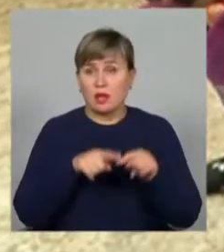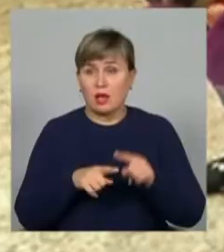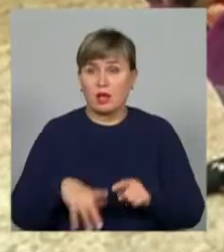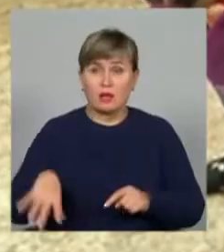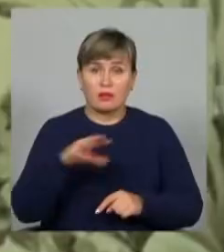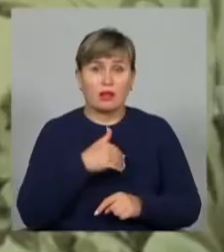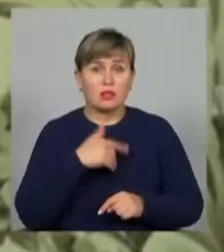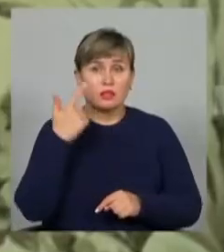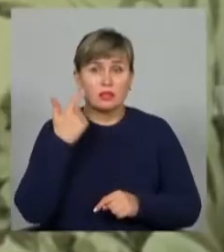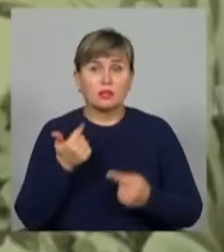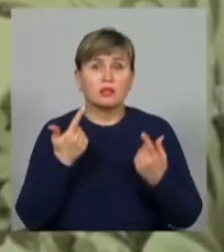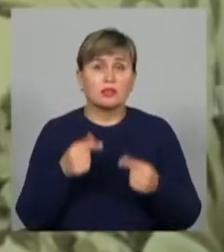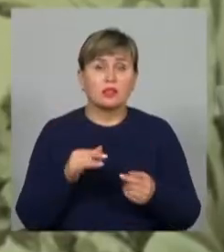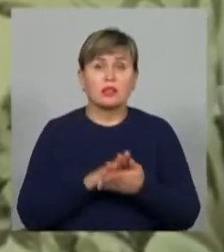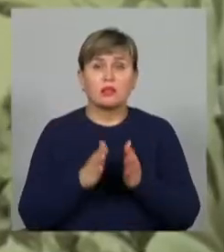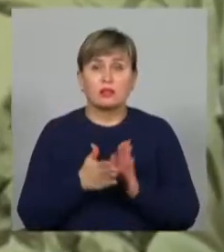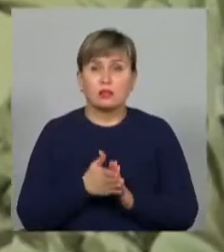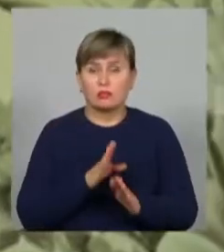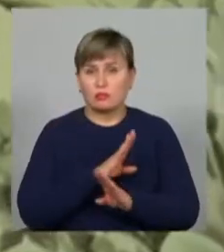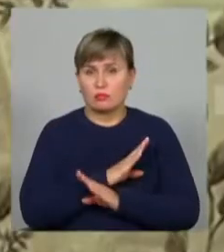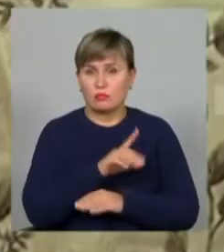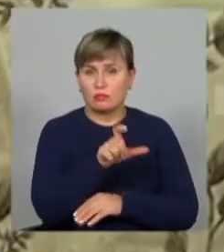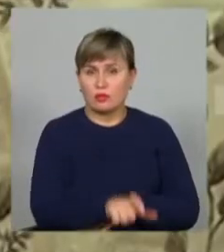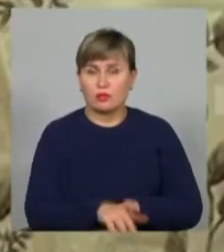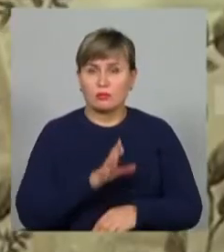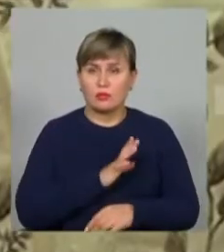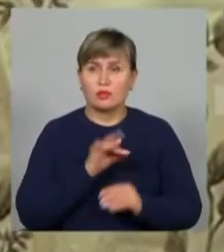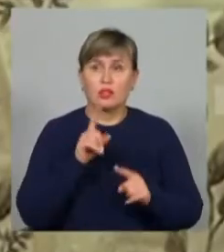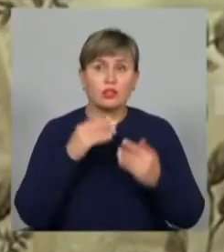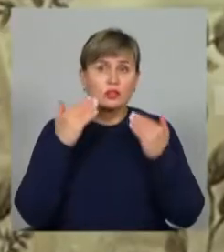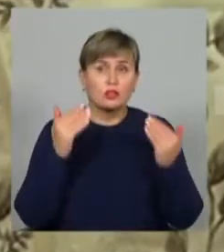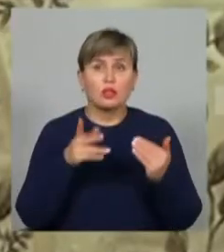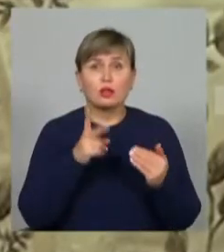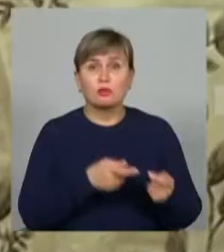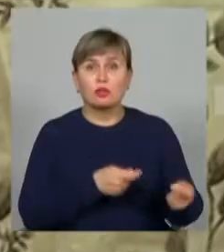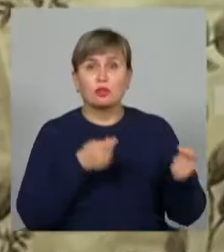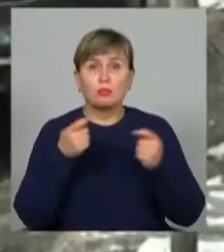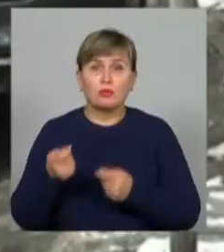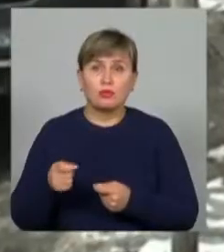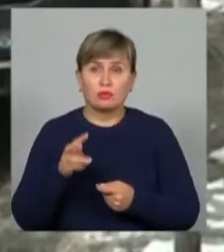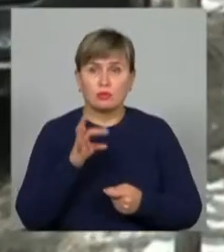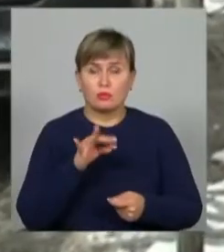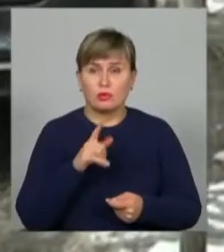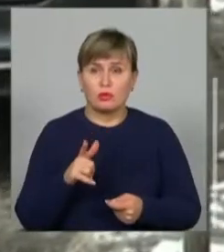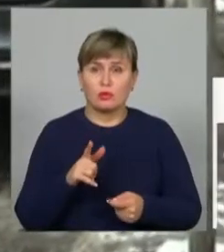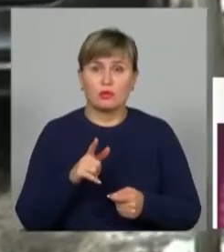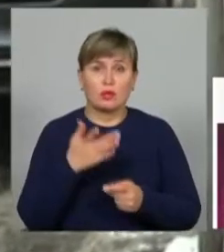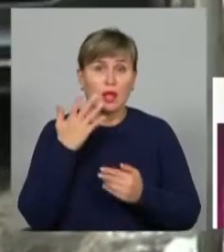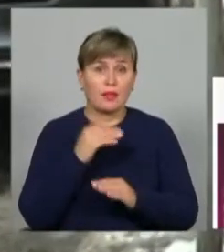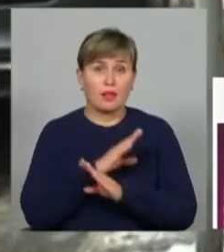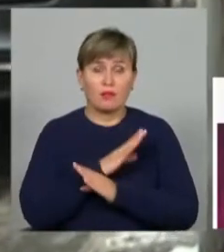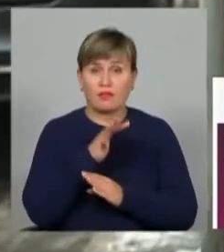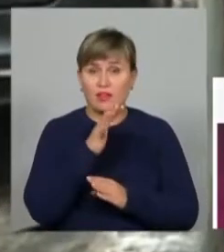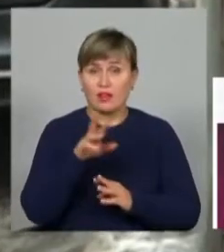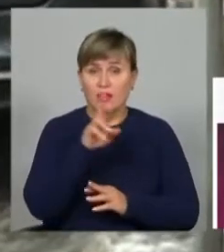Мусабекова хотят знать, где и при каких обстоятельствах погиб глава семейства. Они даже не знают, кто привез его тело в морг. Погибший во время январских